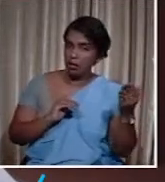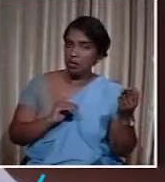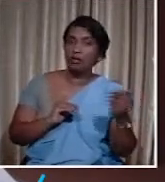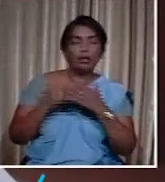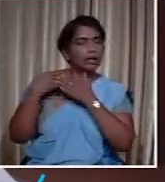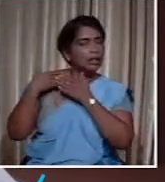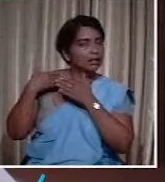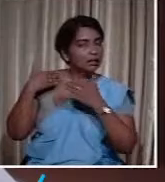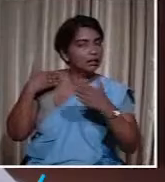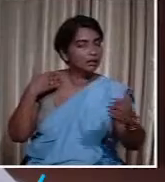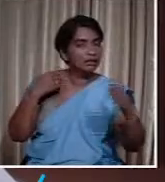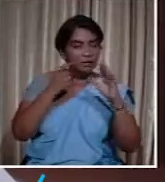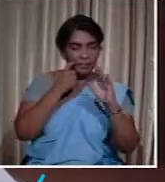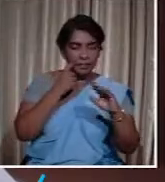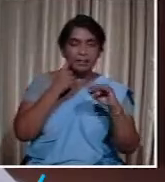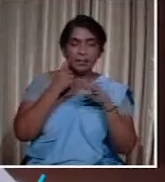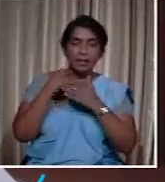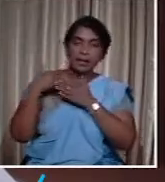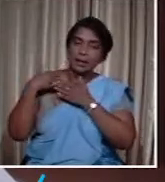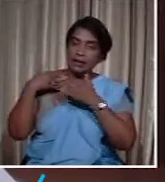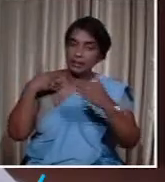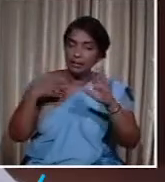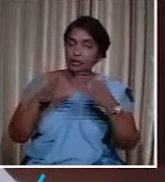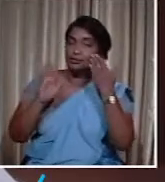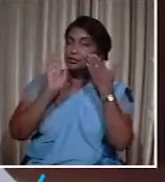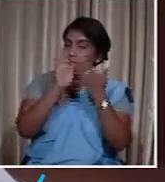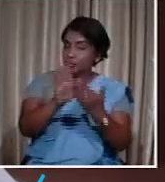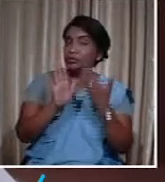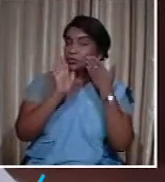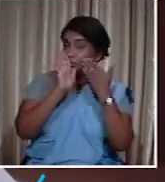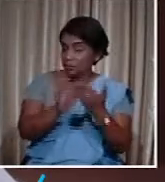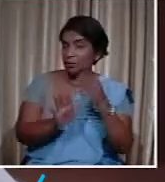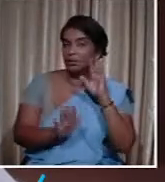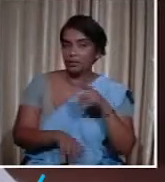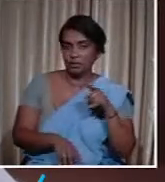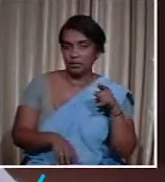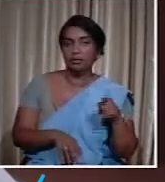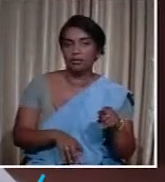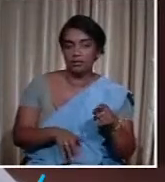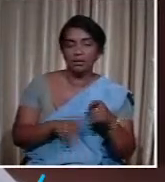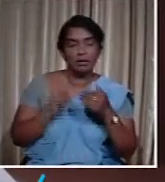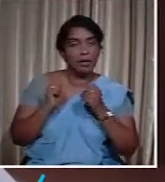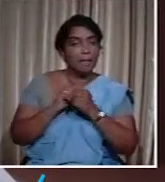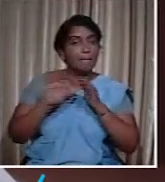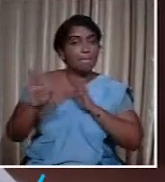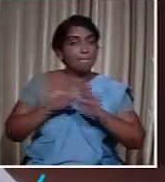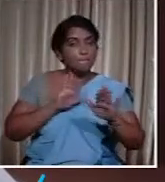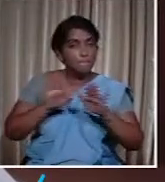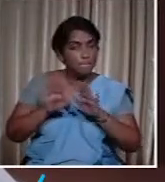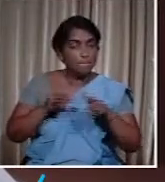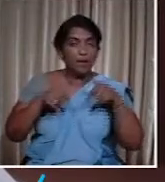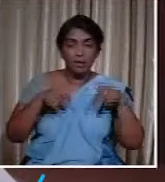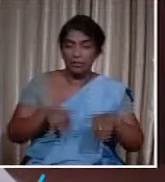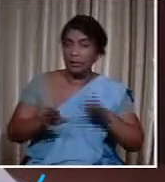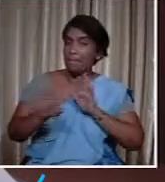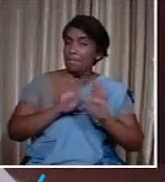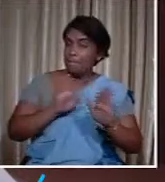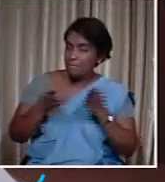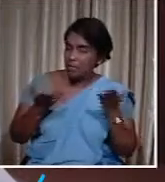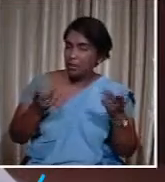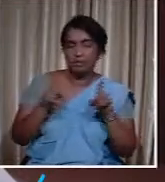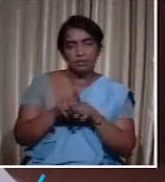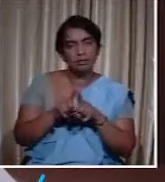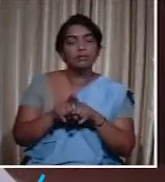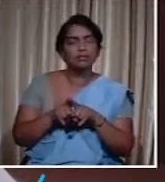दीर्घ काल दीर्घ काल मुलुल्यादीन लभुआ मे पवति पालने सा पवतन पालने